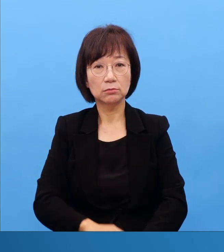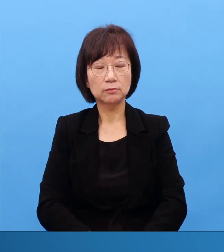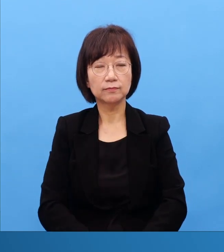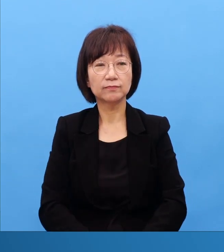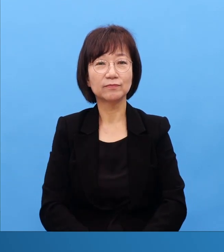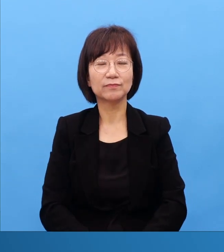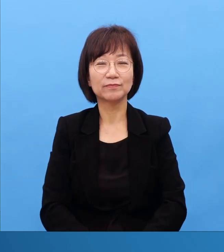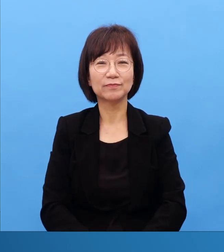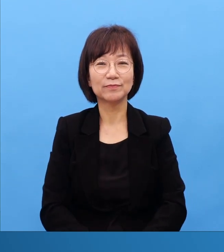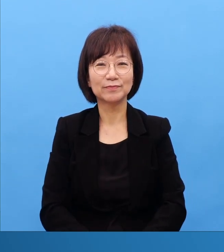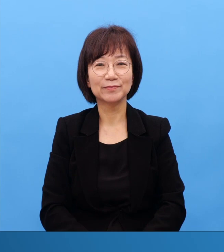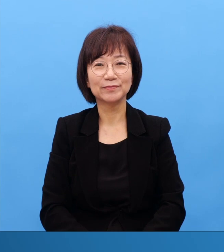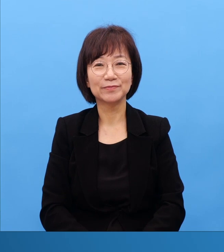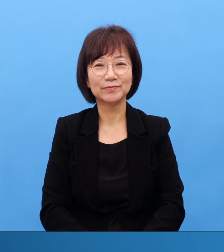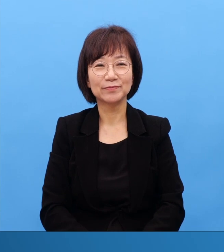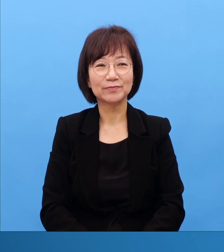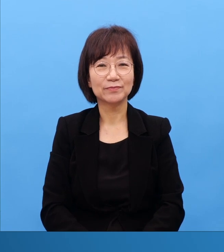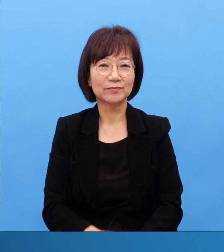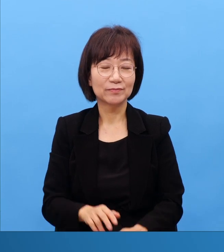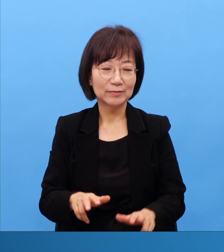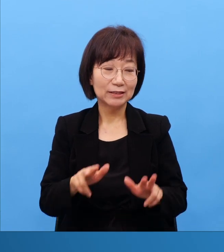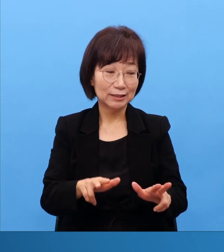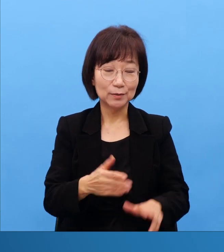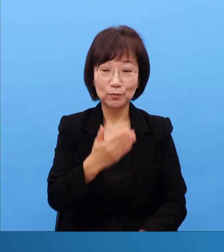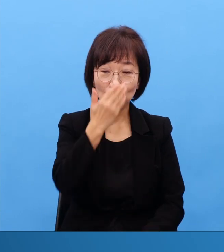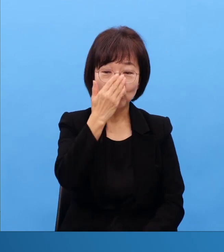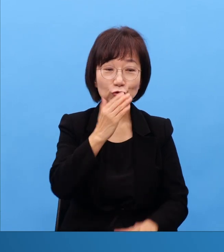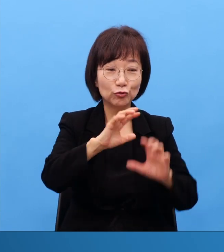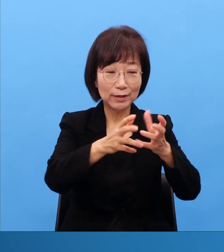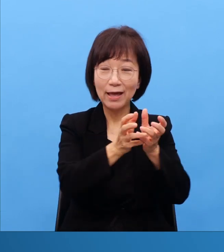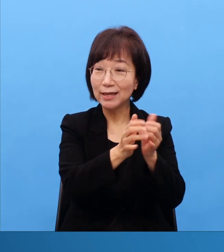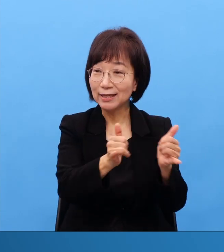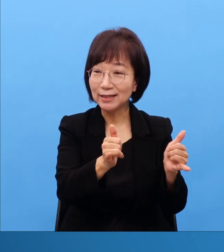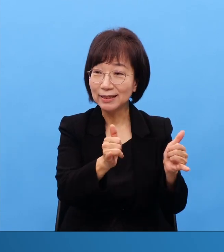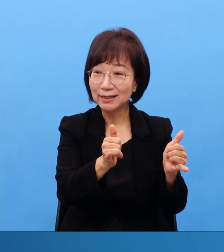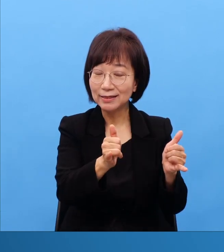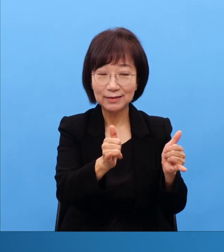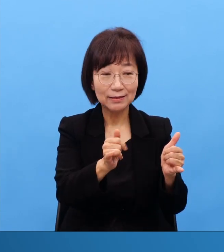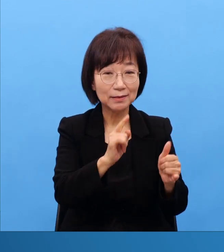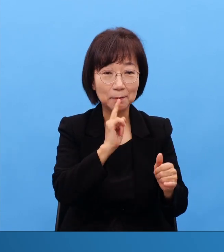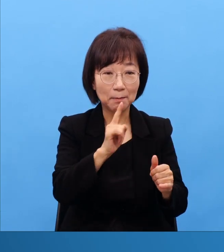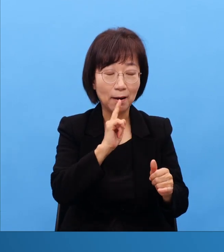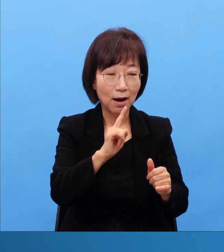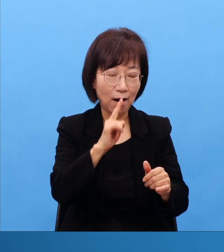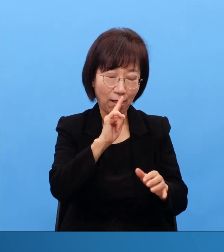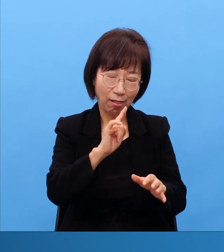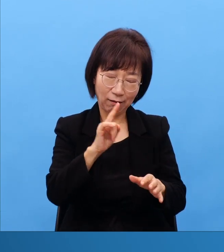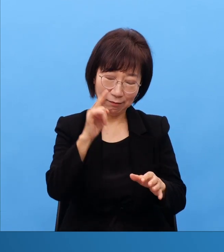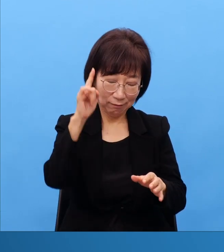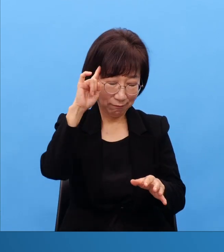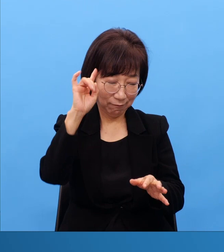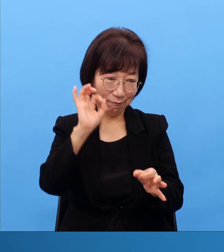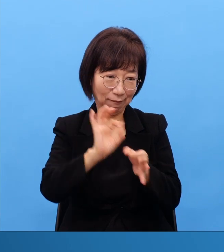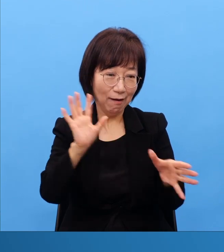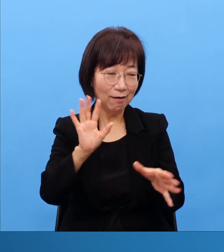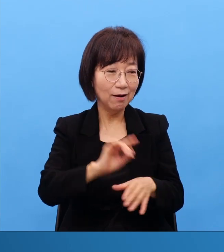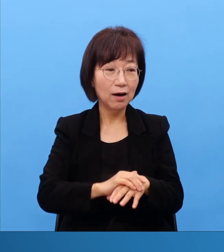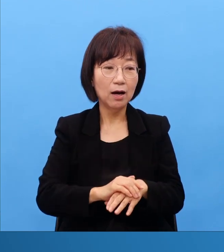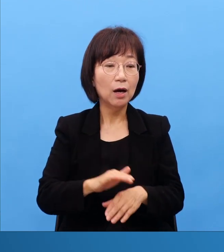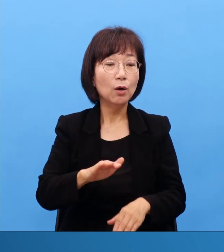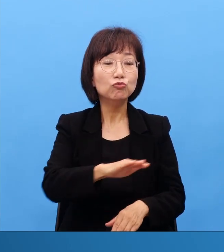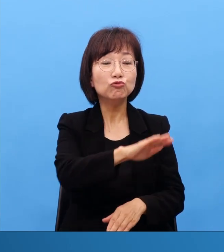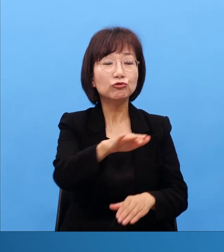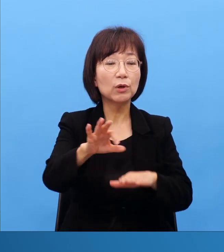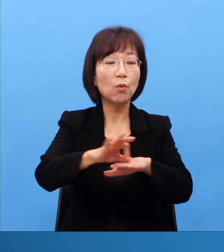유대인이 우리의 왕은 여호와 하나님입니다. 이래야지. The Jewish people should instead profess the only king we have is Jehovah God.